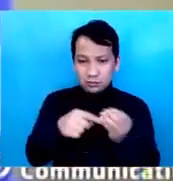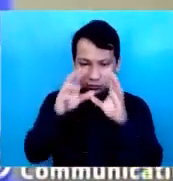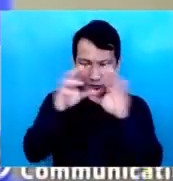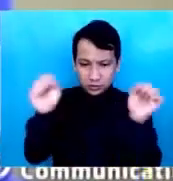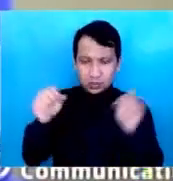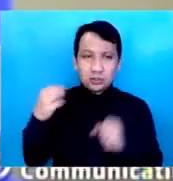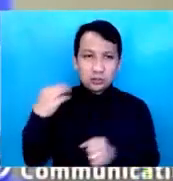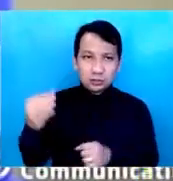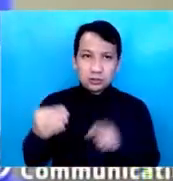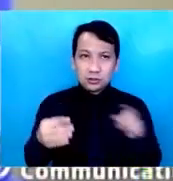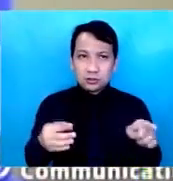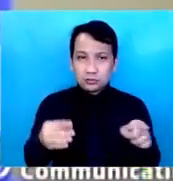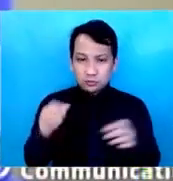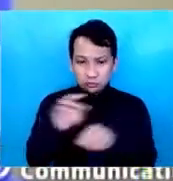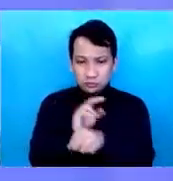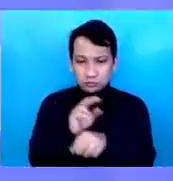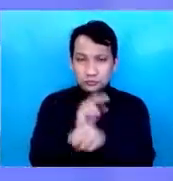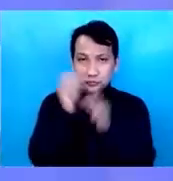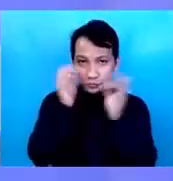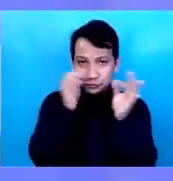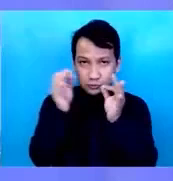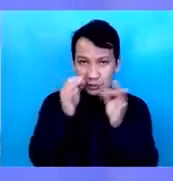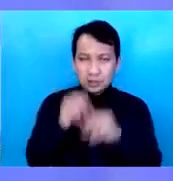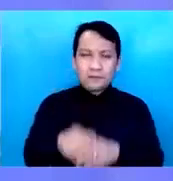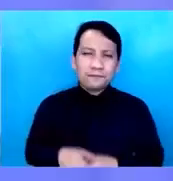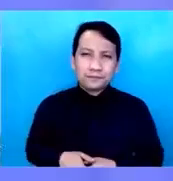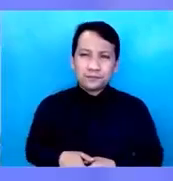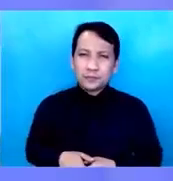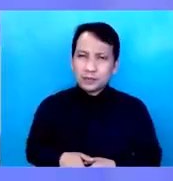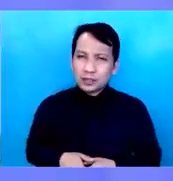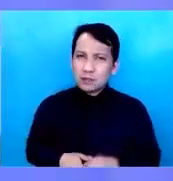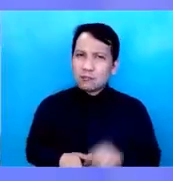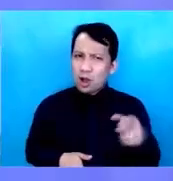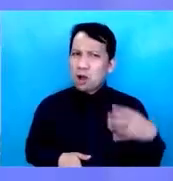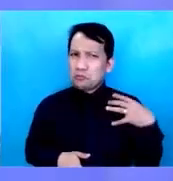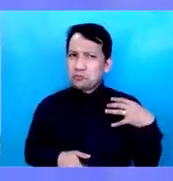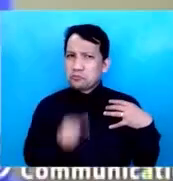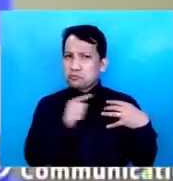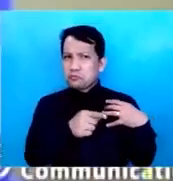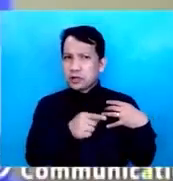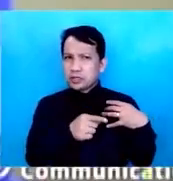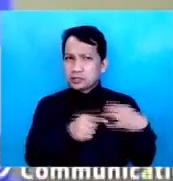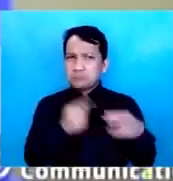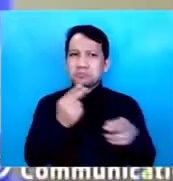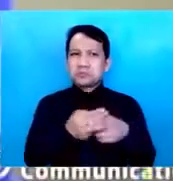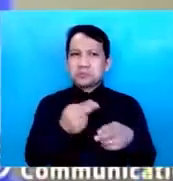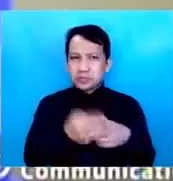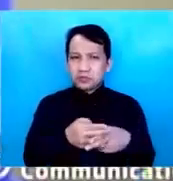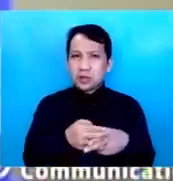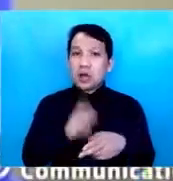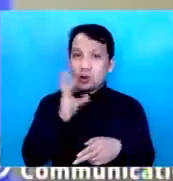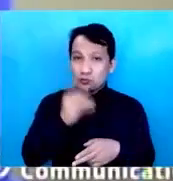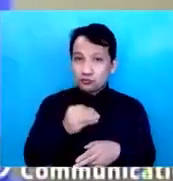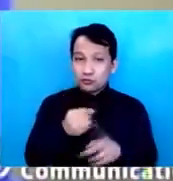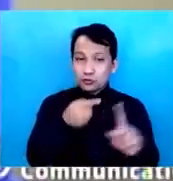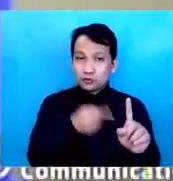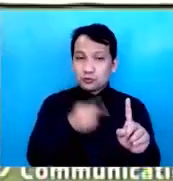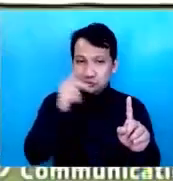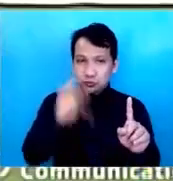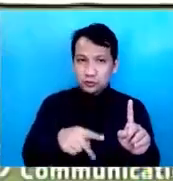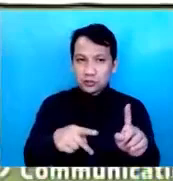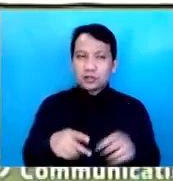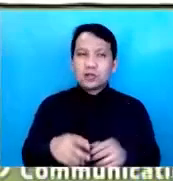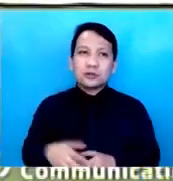aspirant na gumagamit daw ng illegal na droga. Hintayin na lang daw na pangalanan ng Pangulo ang sinasabi niyang